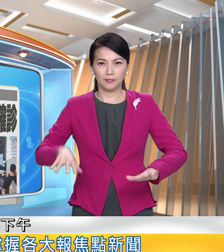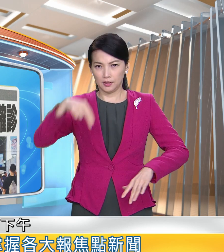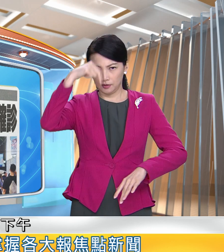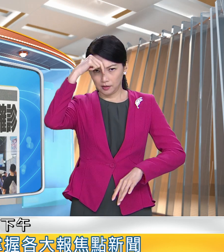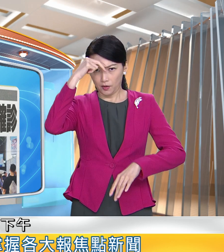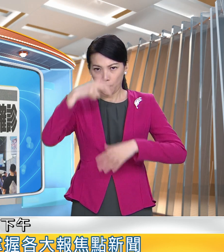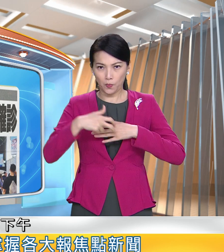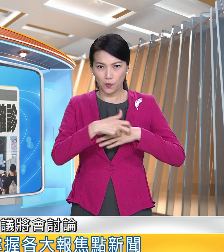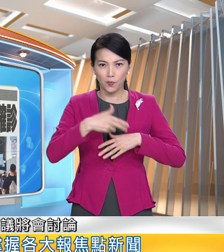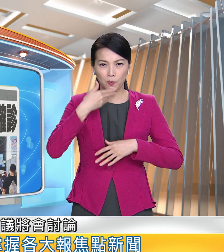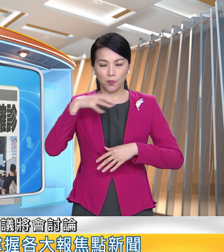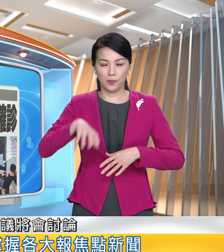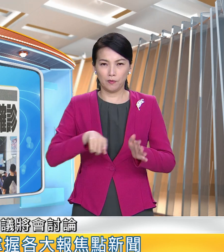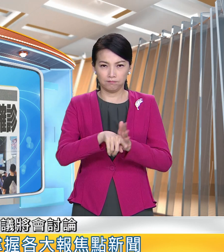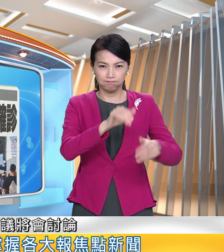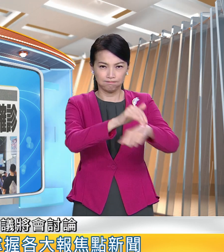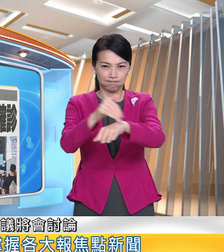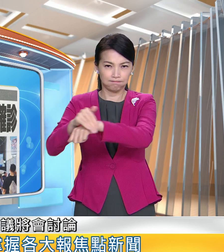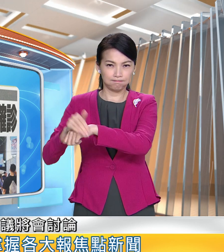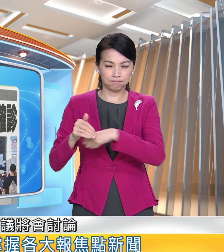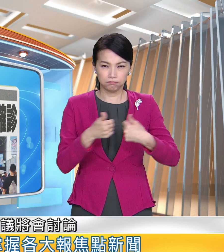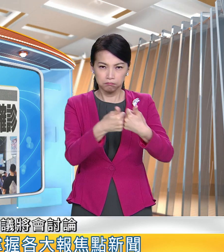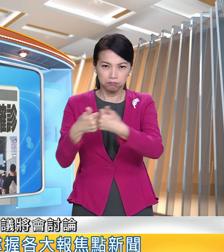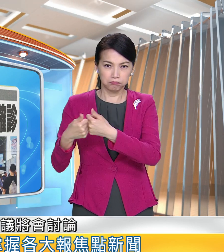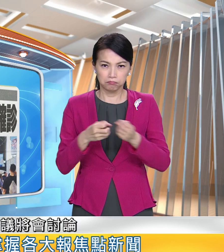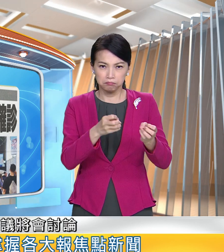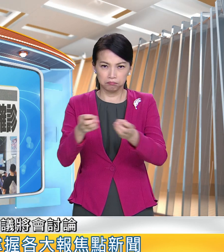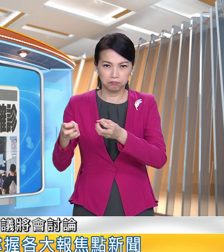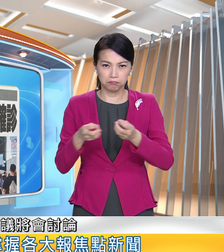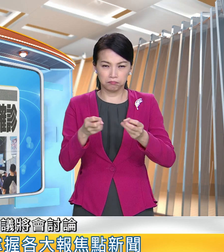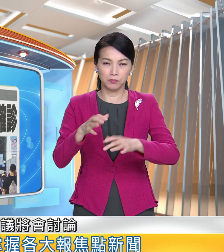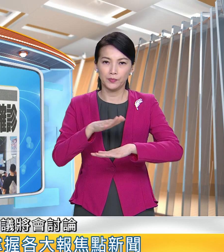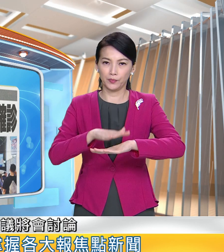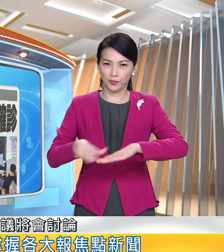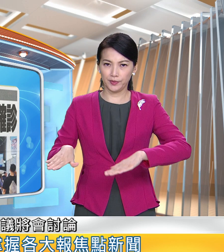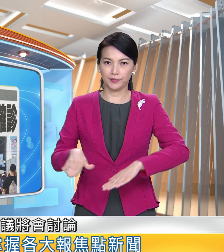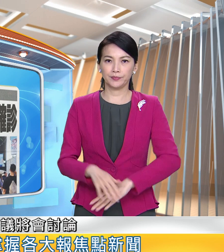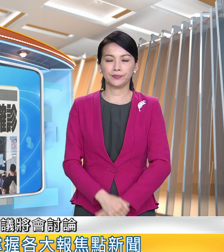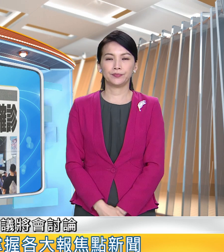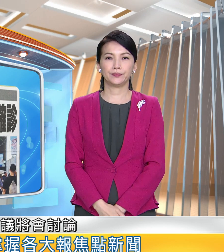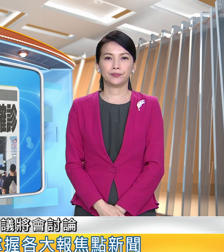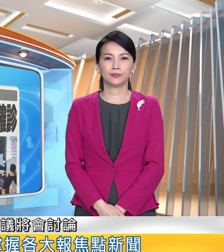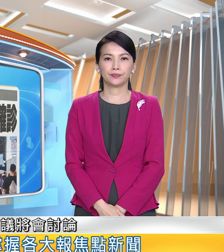今天下午卫福部专家会议将会讨论。